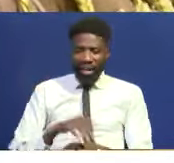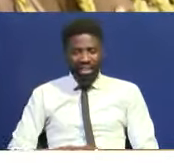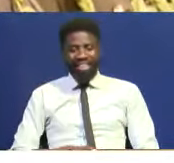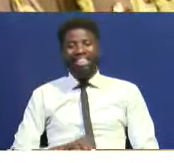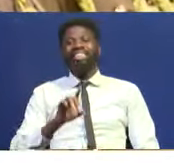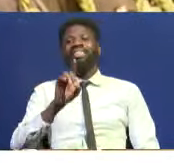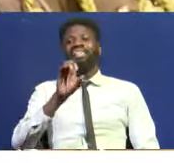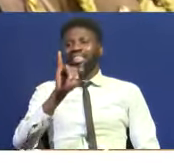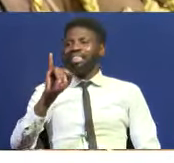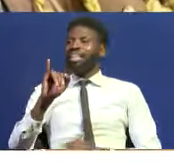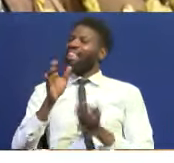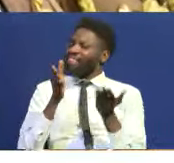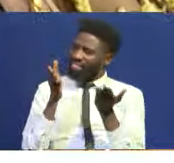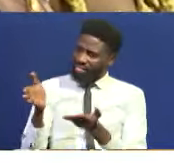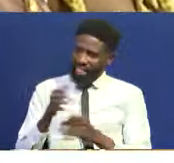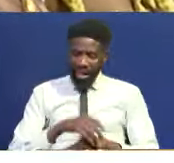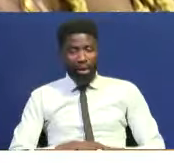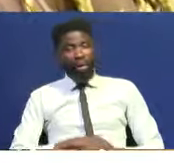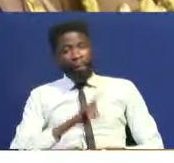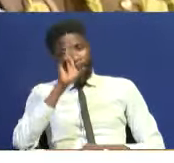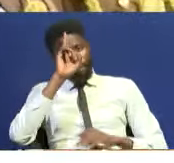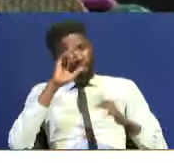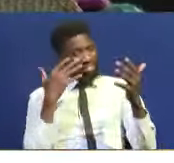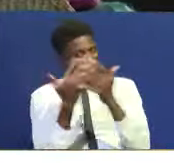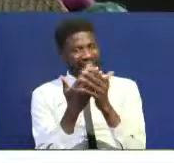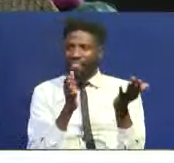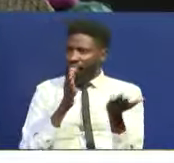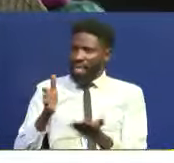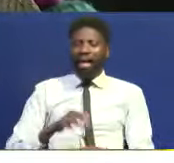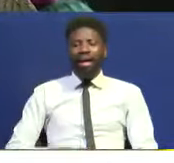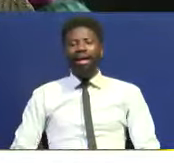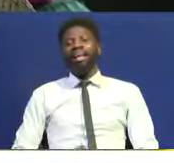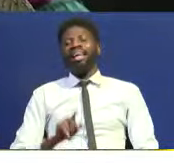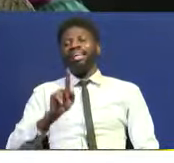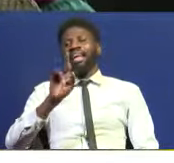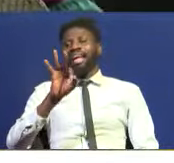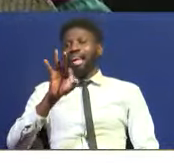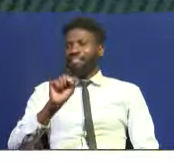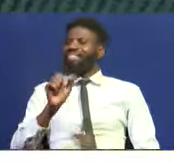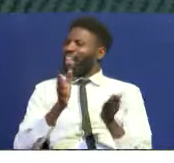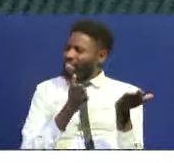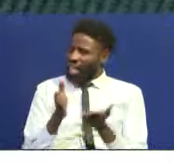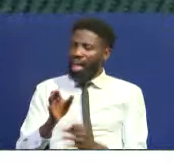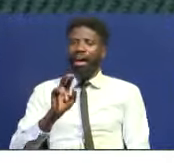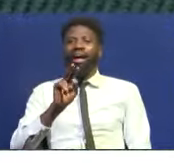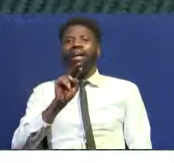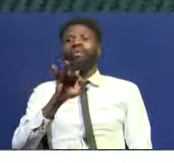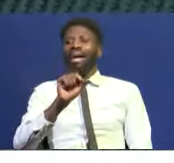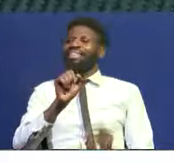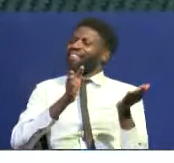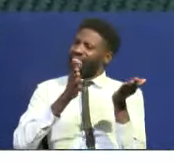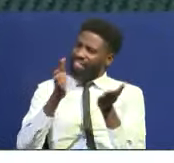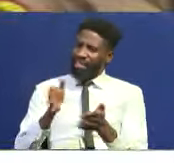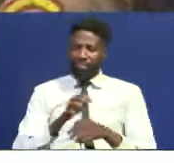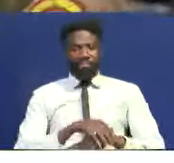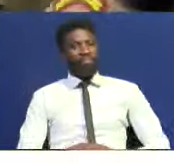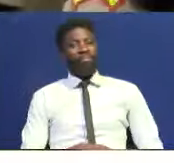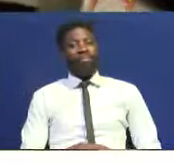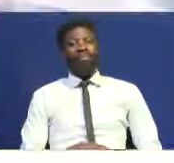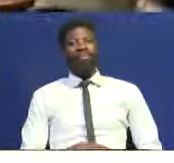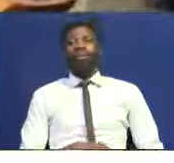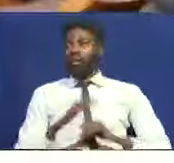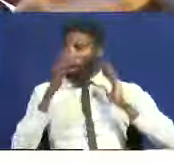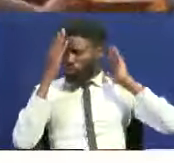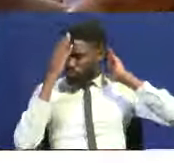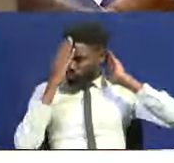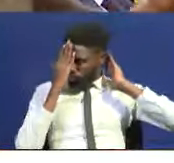kesi za jinai, huduma ya magereza, huduma ya misitu pamoja na huduma ya vijana kwa taifa. Ibada hiyo iliongozwa na askofu